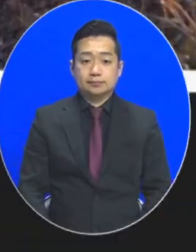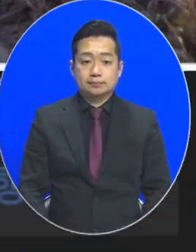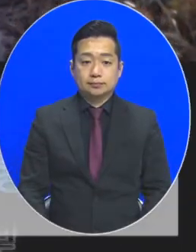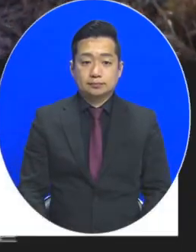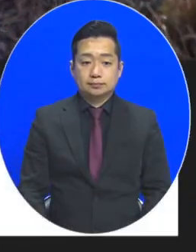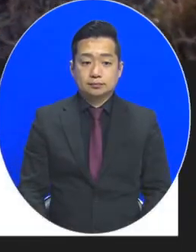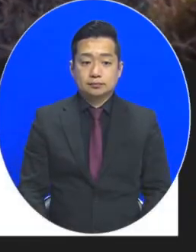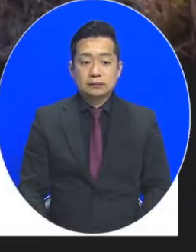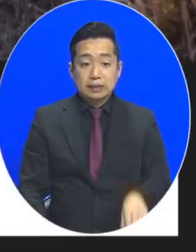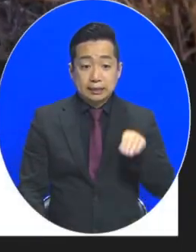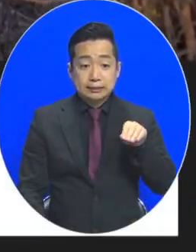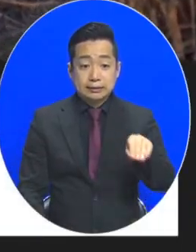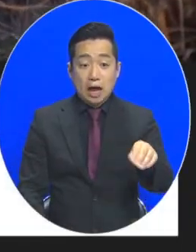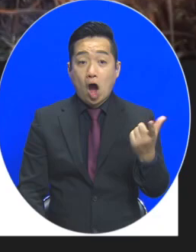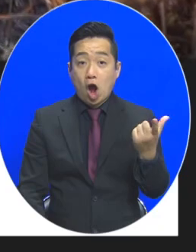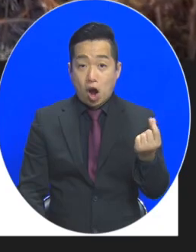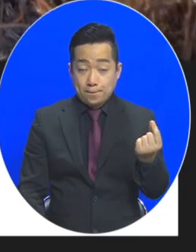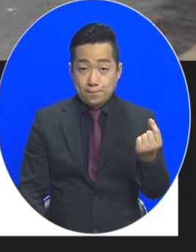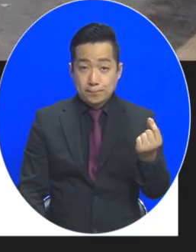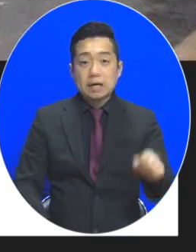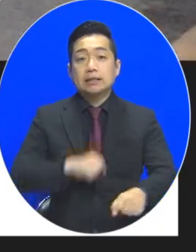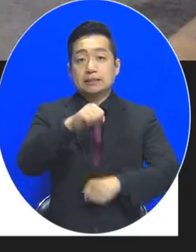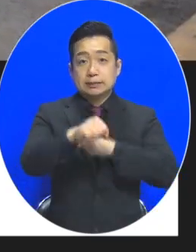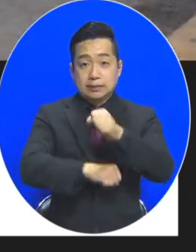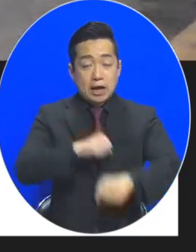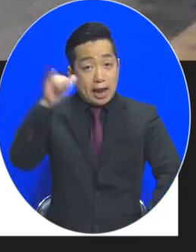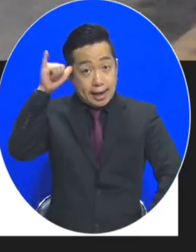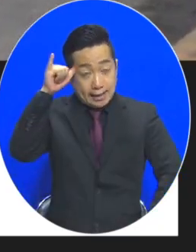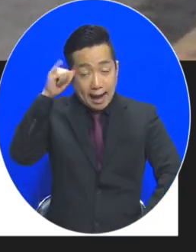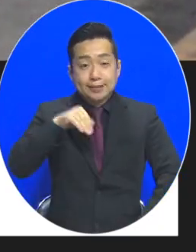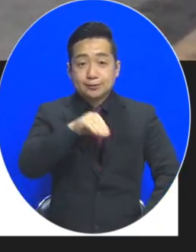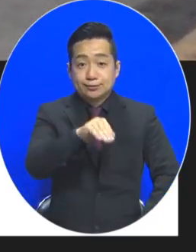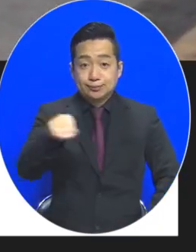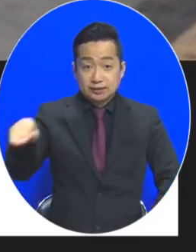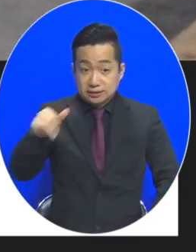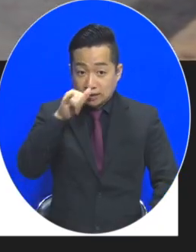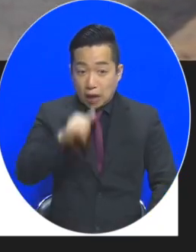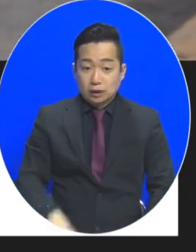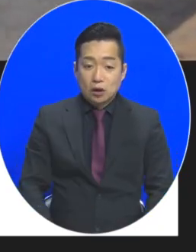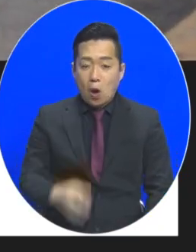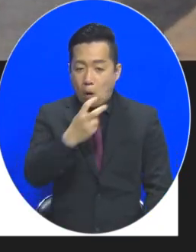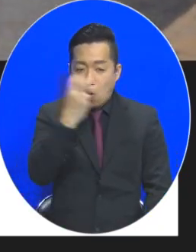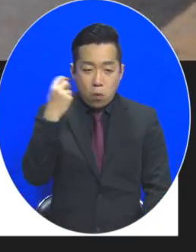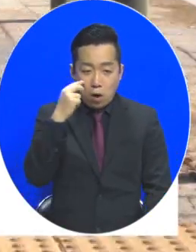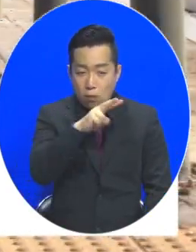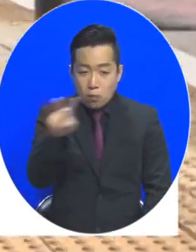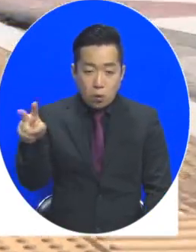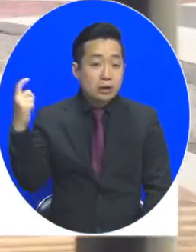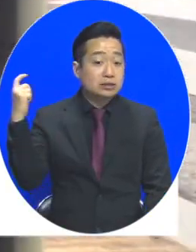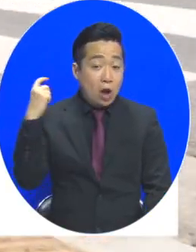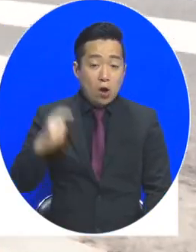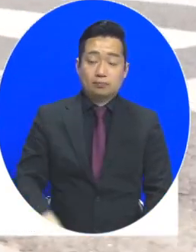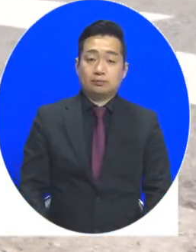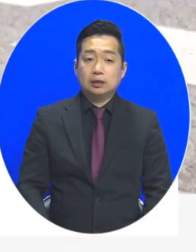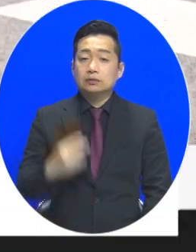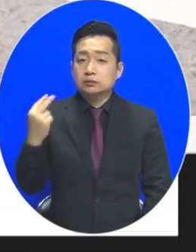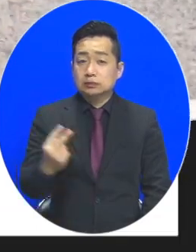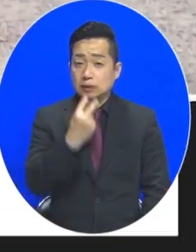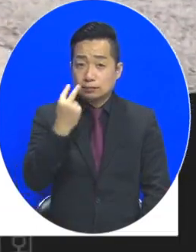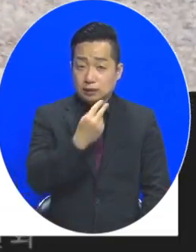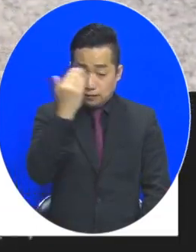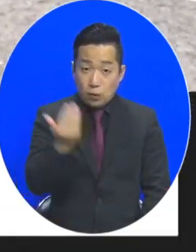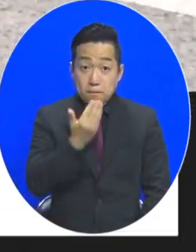자동차와 동일한 수준의 자율주행 기술을 탑재하였고 똑똑하게 보고 똑똑하게 듣는 것은 물론